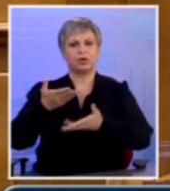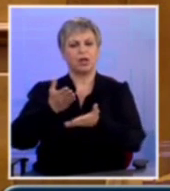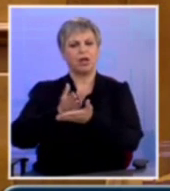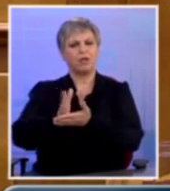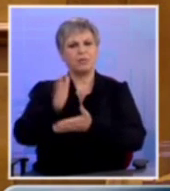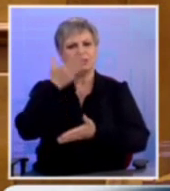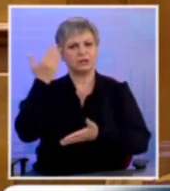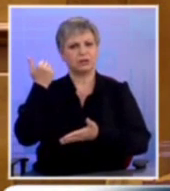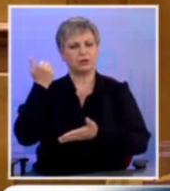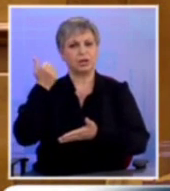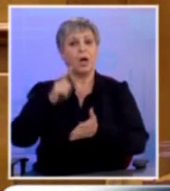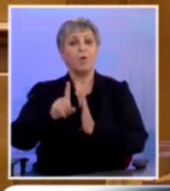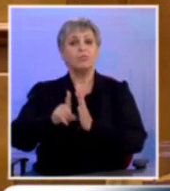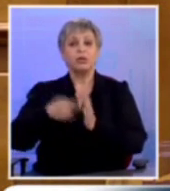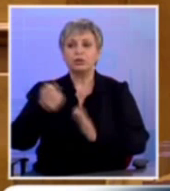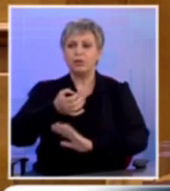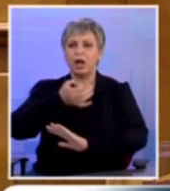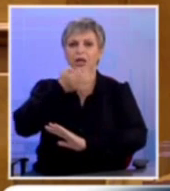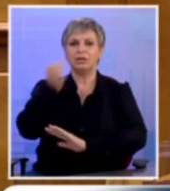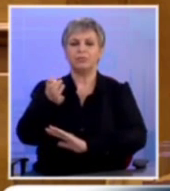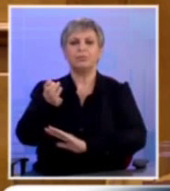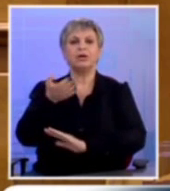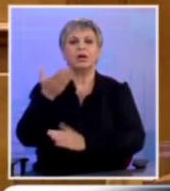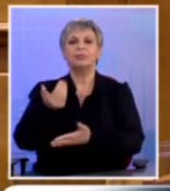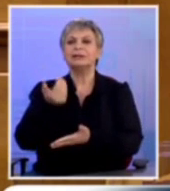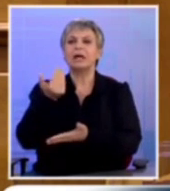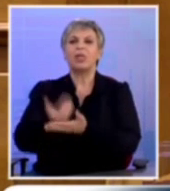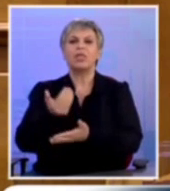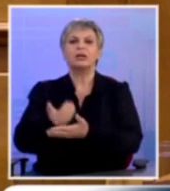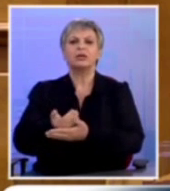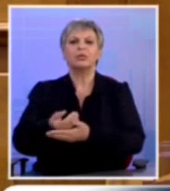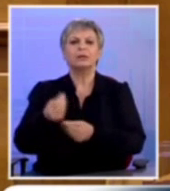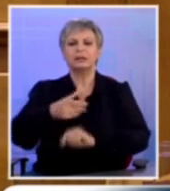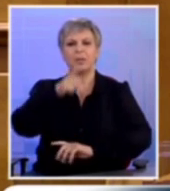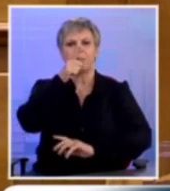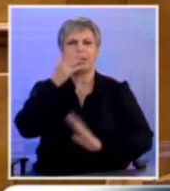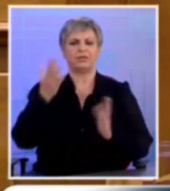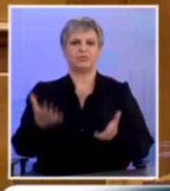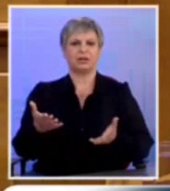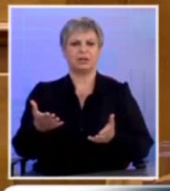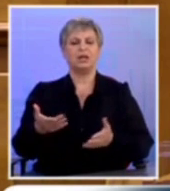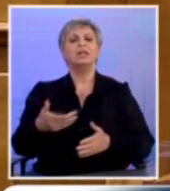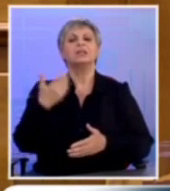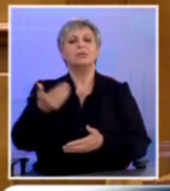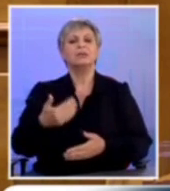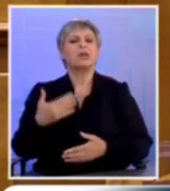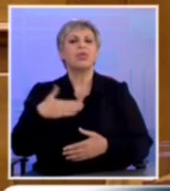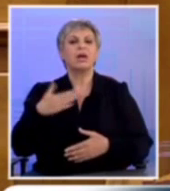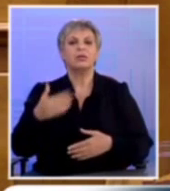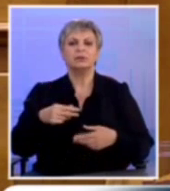Για πρώτη φορά είπε ότι διεκδικεί την υπερηφάνεια της και αποτέλεσμα από τις διαπραγματεύσεις.